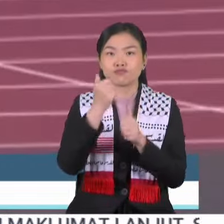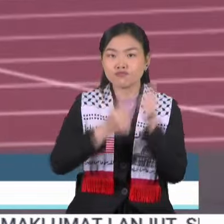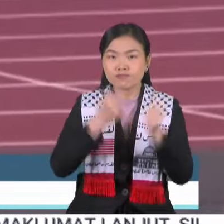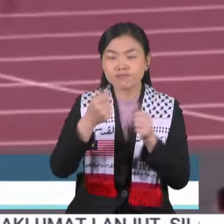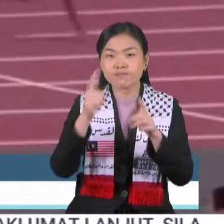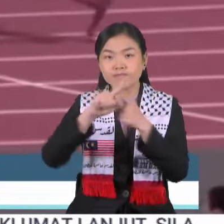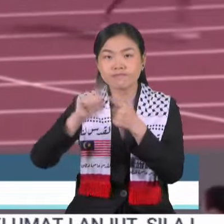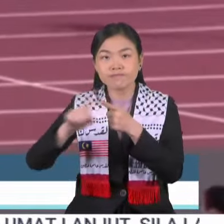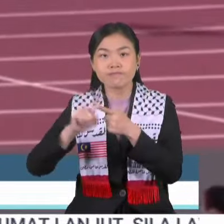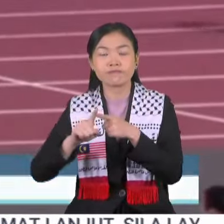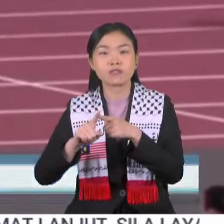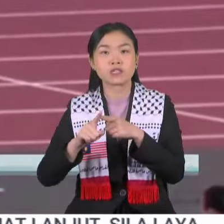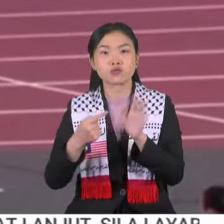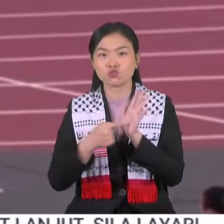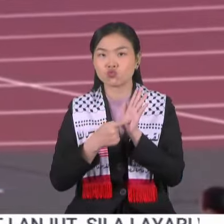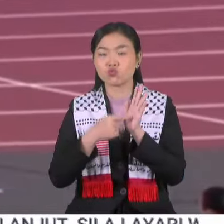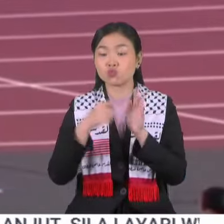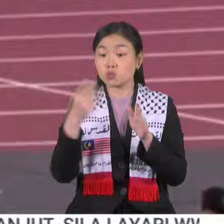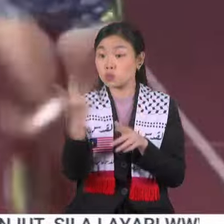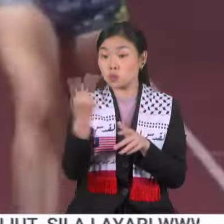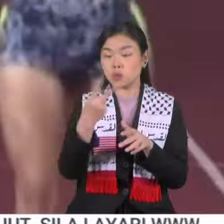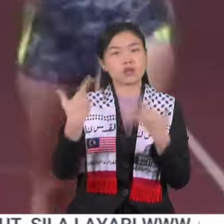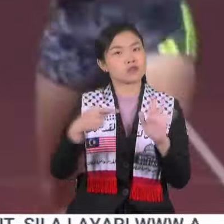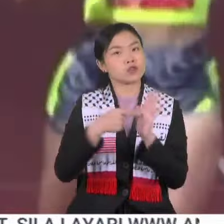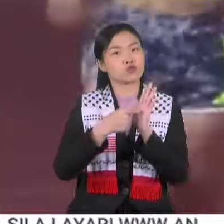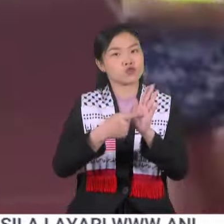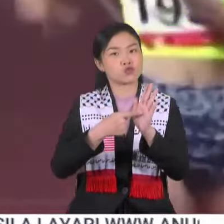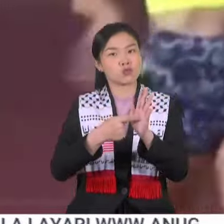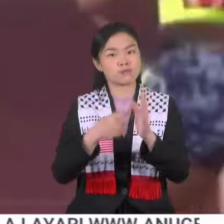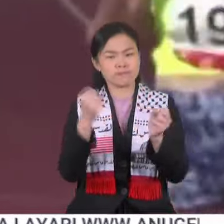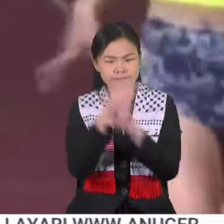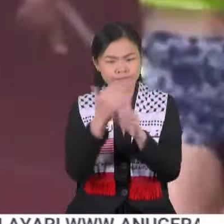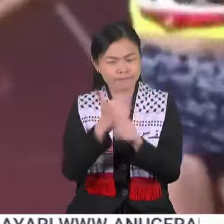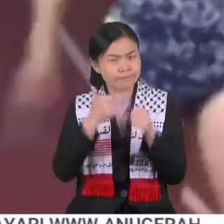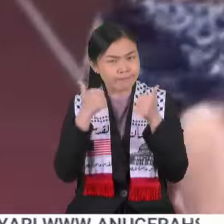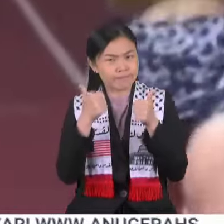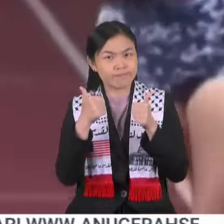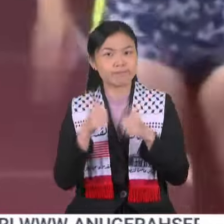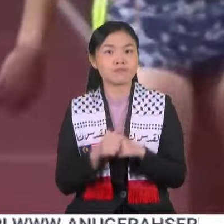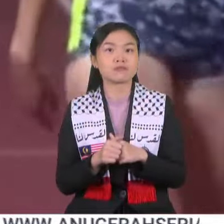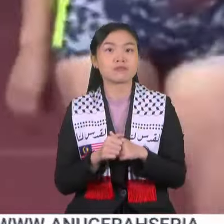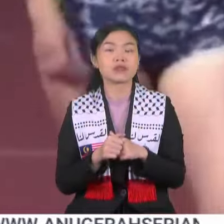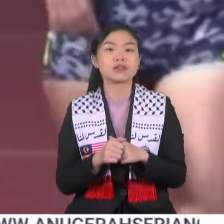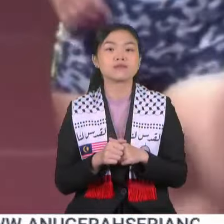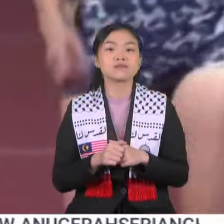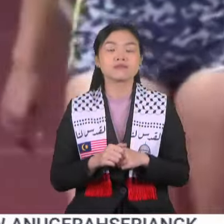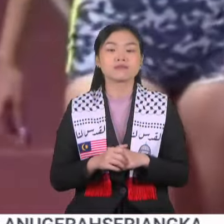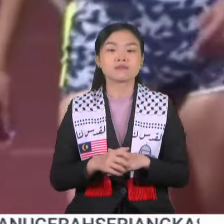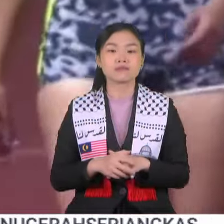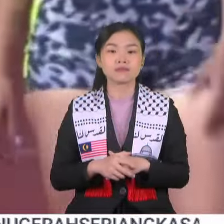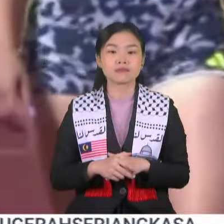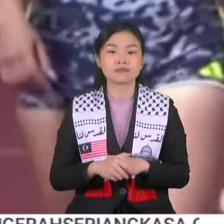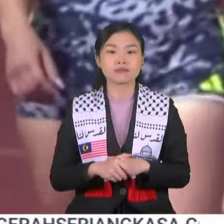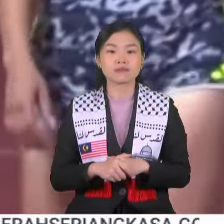pelari pecut negara telah mempamerkan semangat juang yang tinggi bagi melayakkan diri secara merit ke Paris.